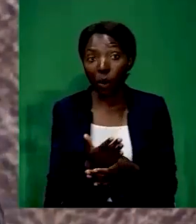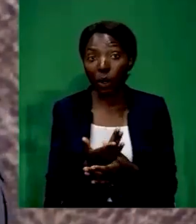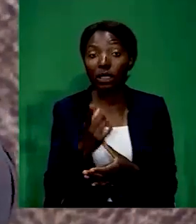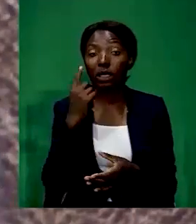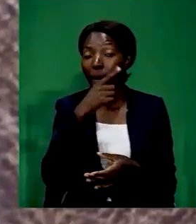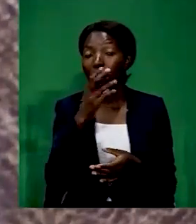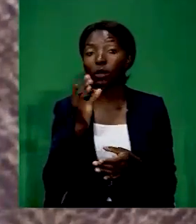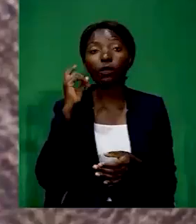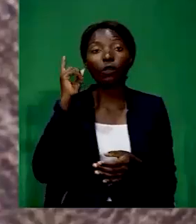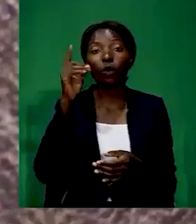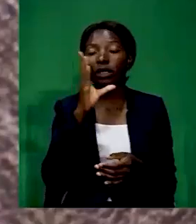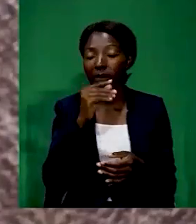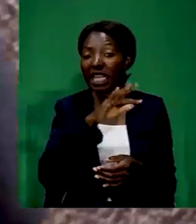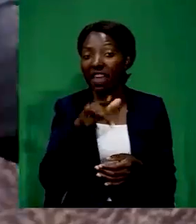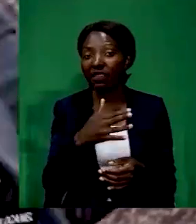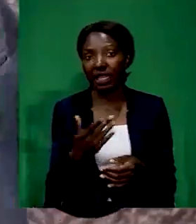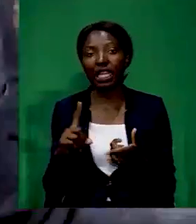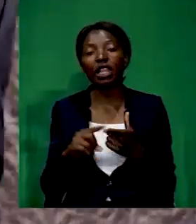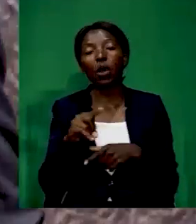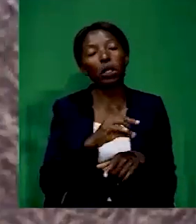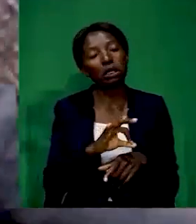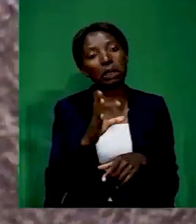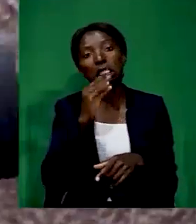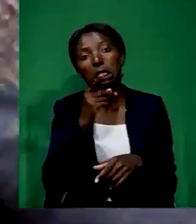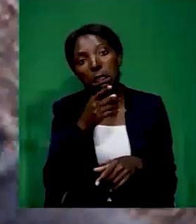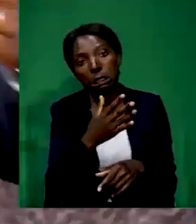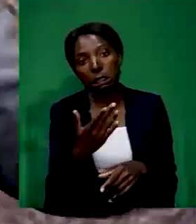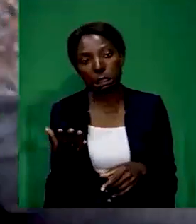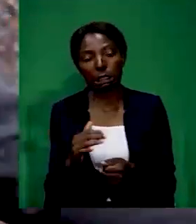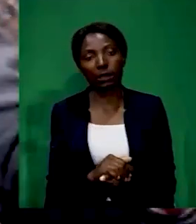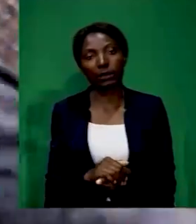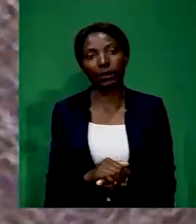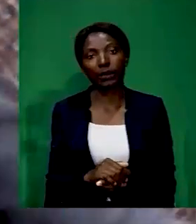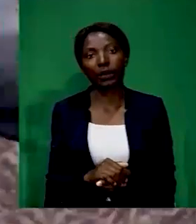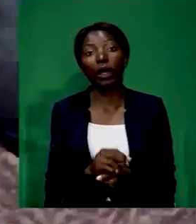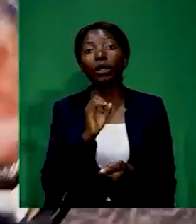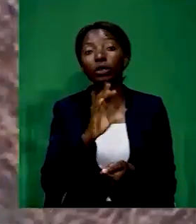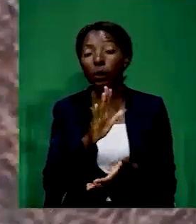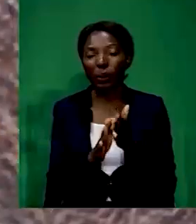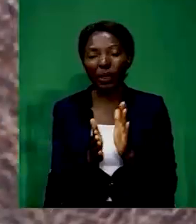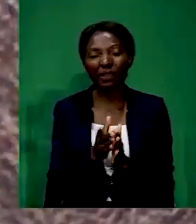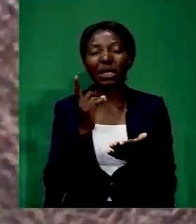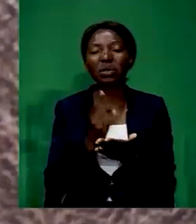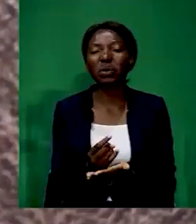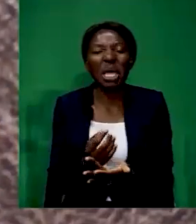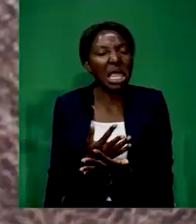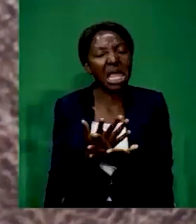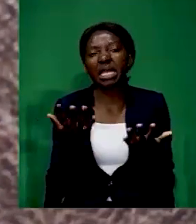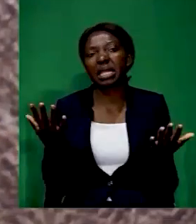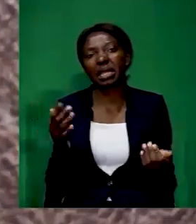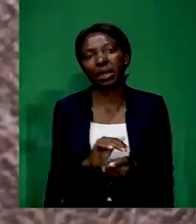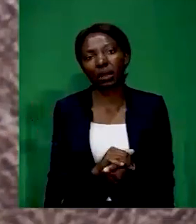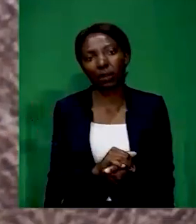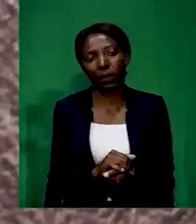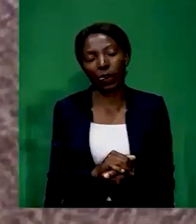muromo waJehovah wakareva izvozvo nomweya wake wakazviunganidza saka hatingoiti manjake njake